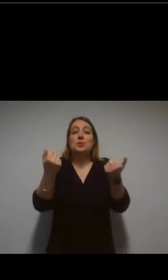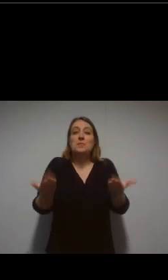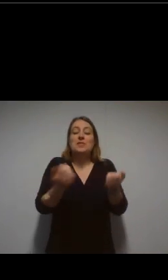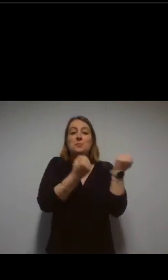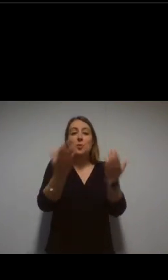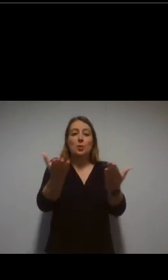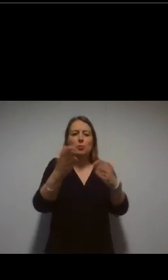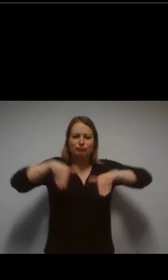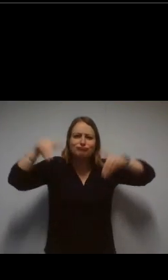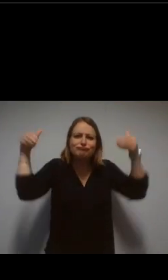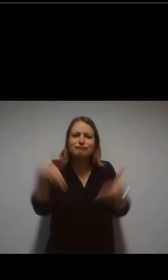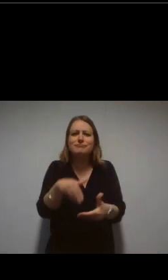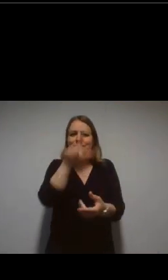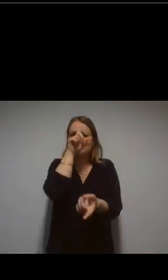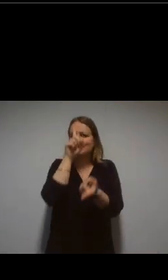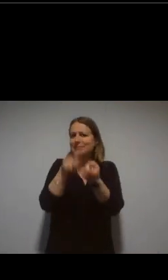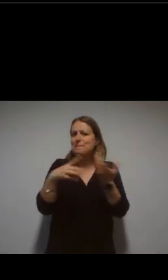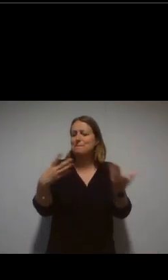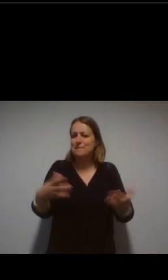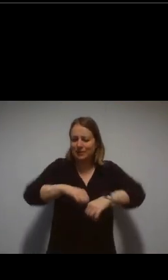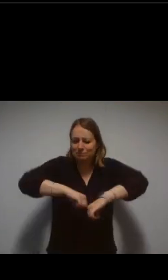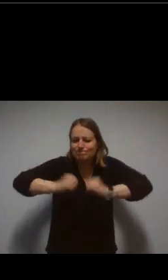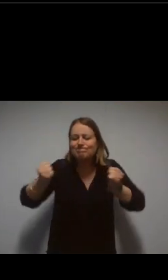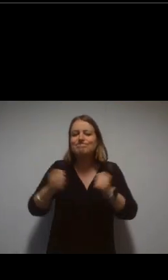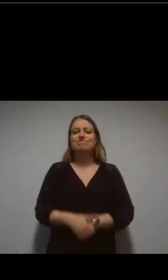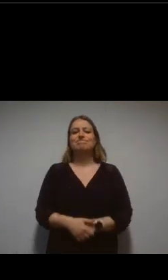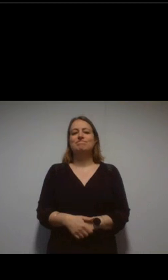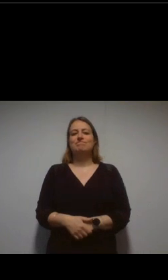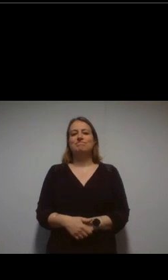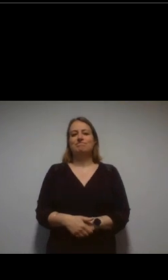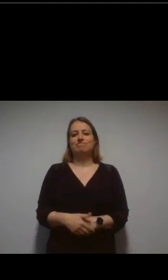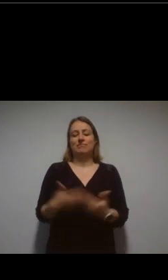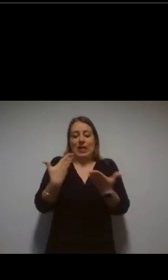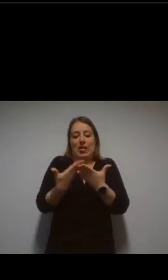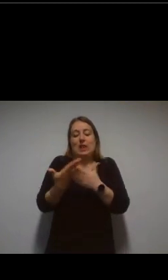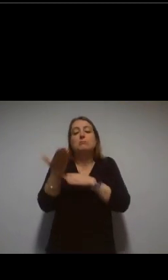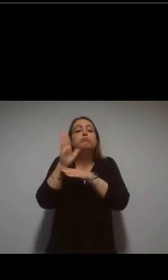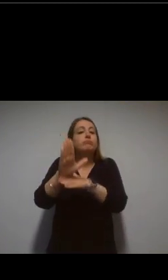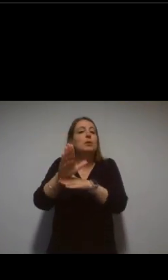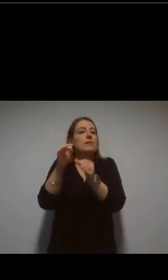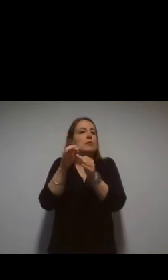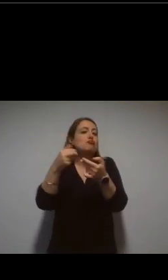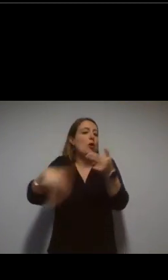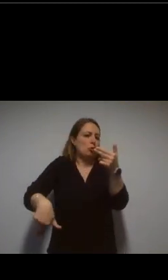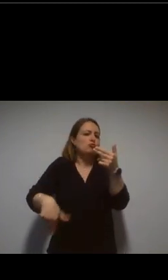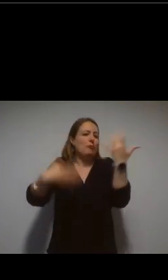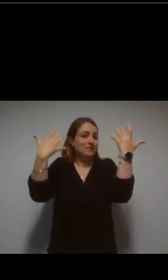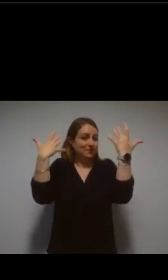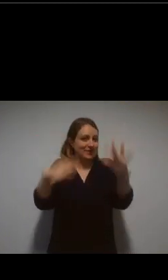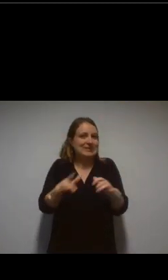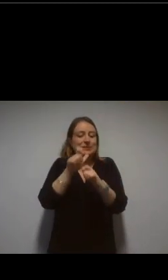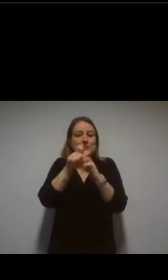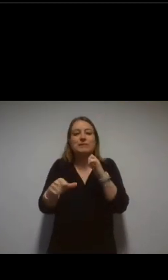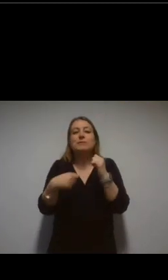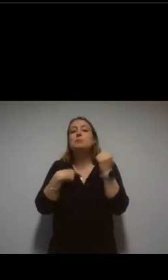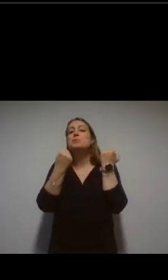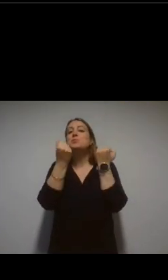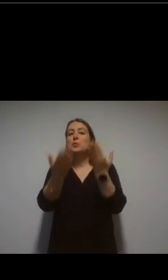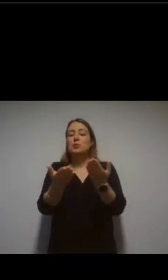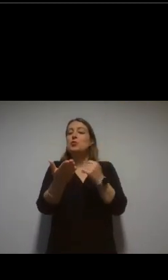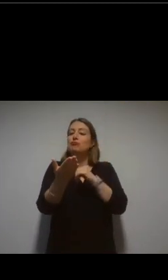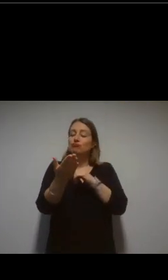vif du sujet. Donc, après ces quelques petits éléments introductifs, Je vous propose déjà de faire connaissance et déjà